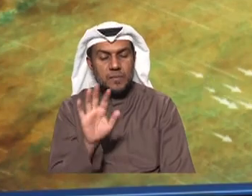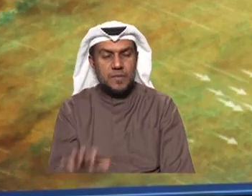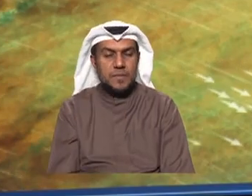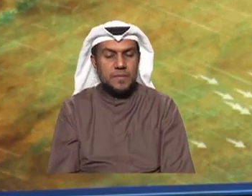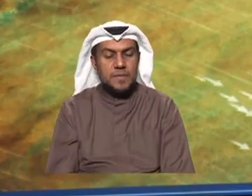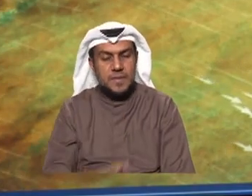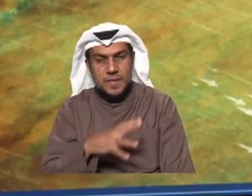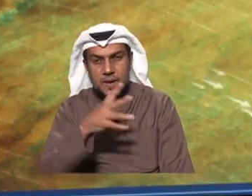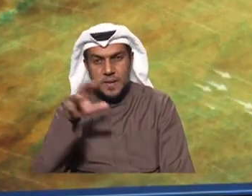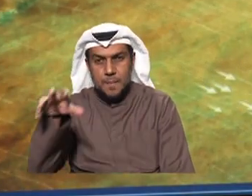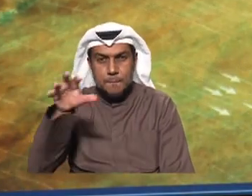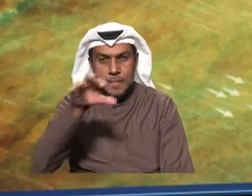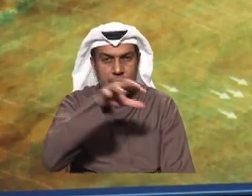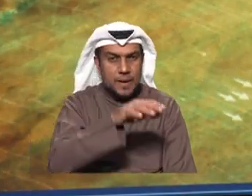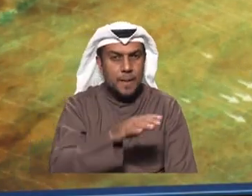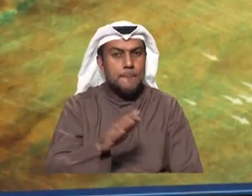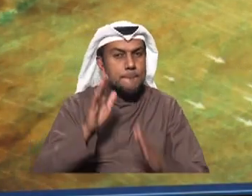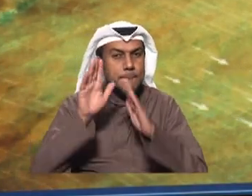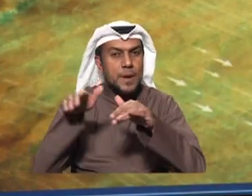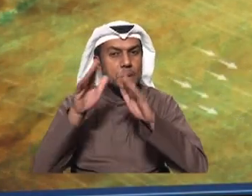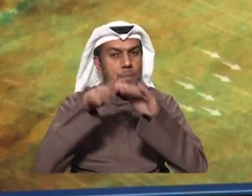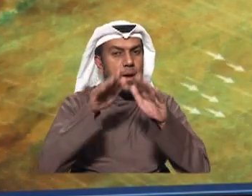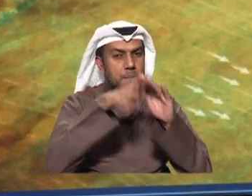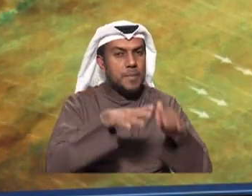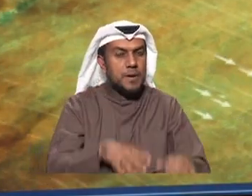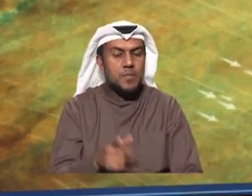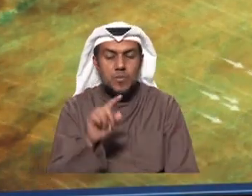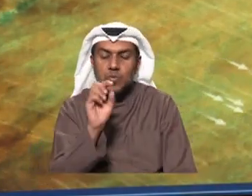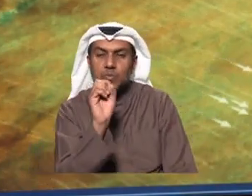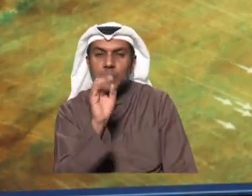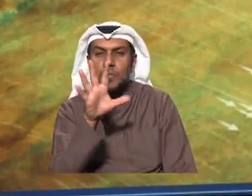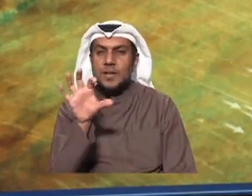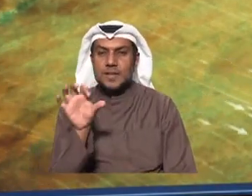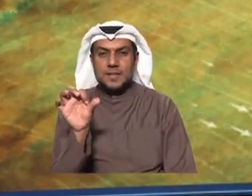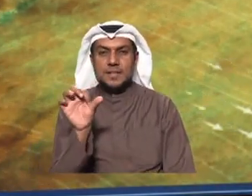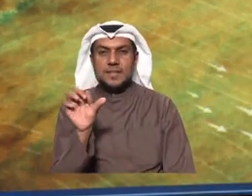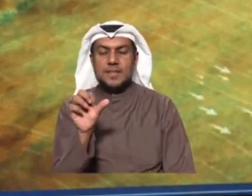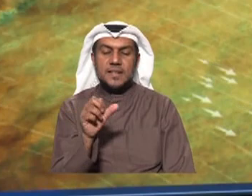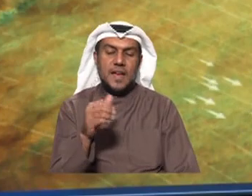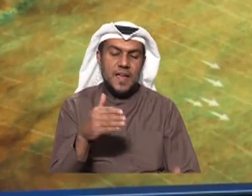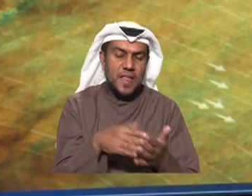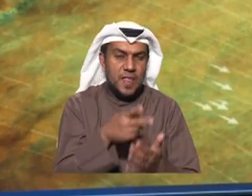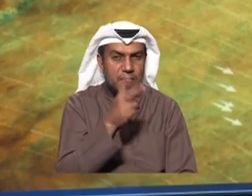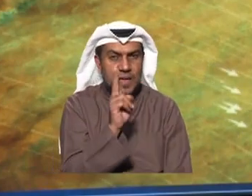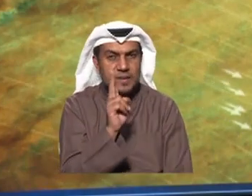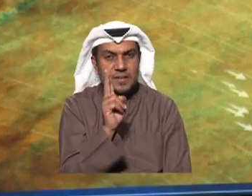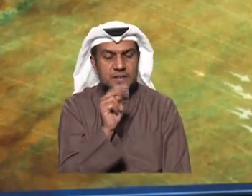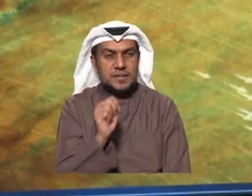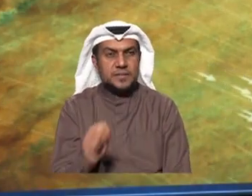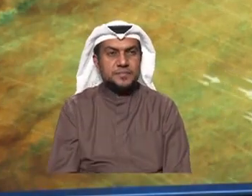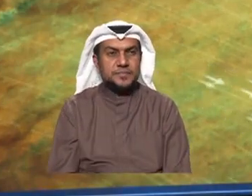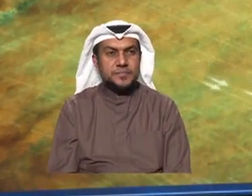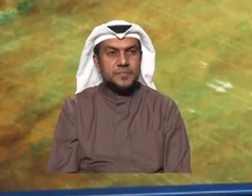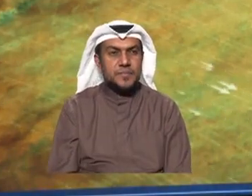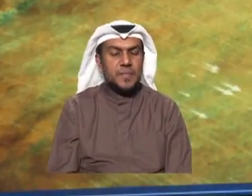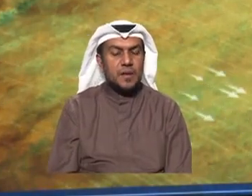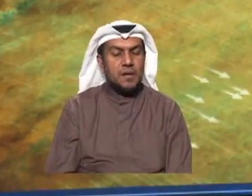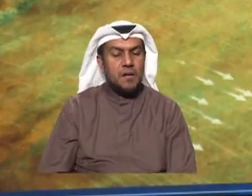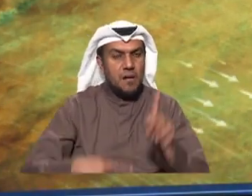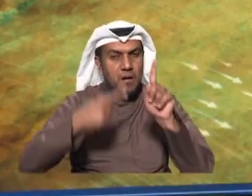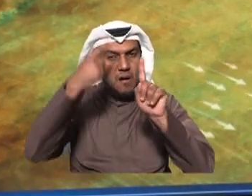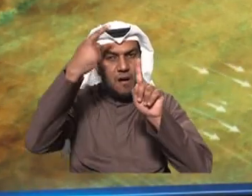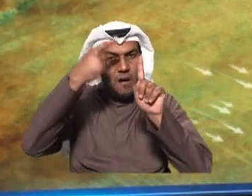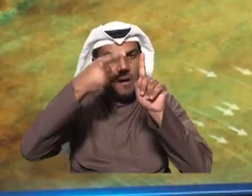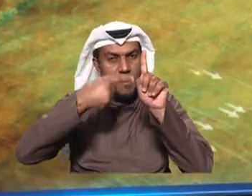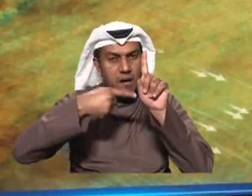بقية المناطق البرية متوقع أنها راح تراوح في صباح يوم الغد ما بين 9 درجات إلى 12 درجة مئوية، وأيضا الحرارة المحسوسة